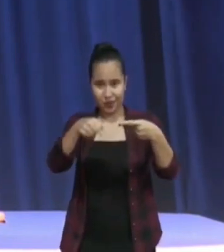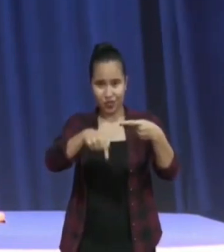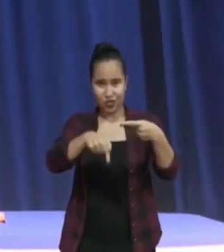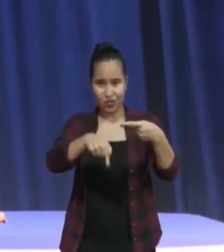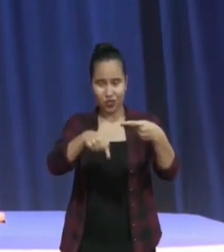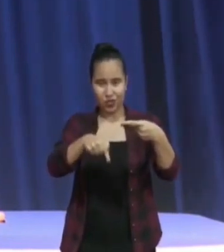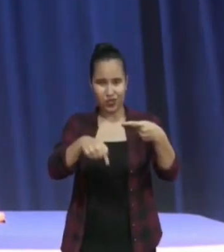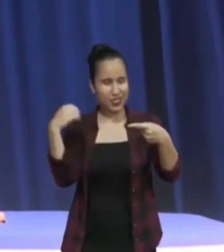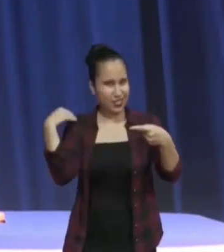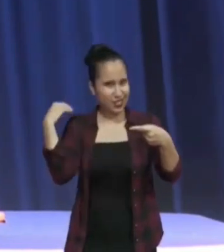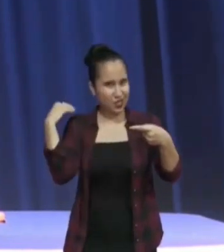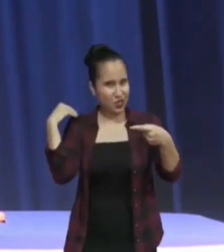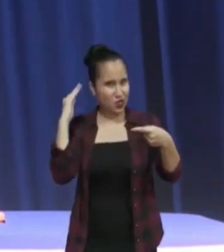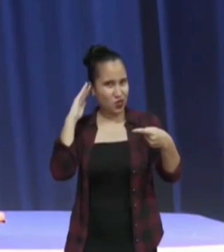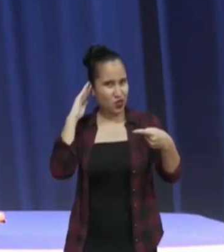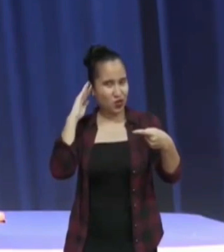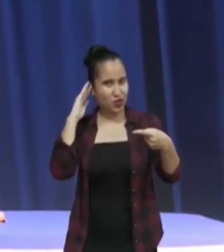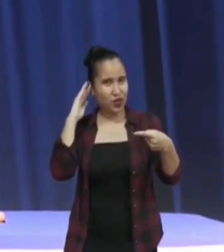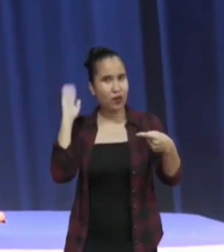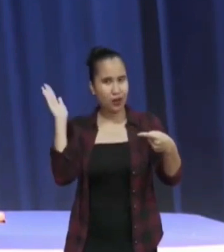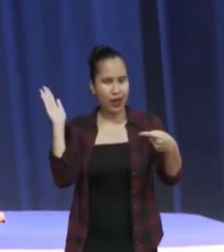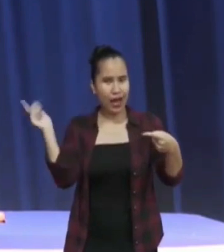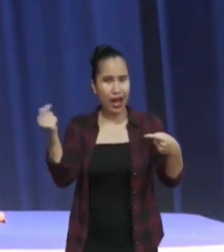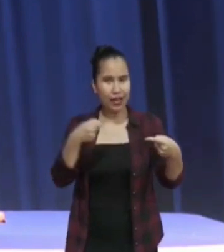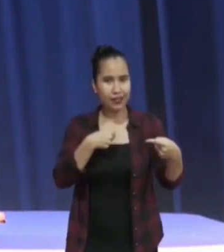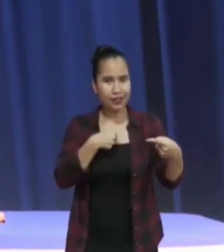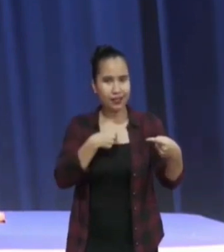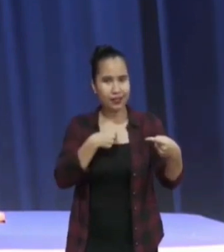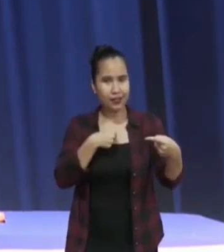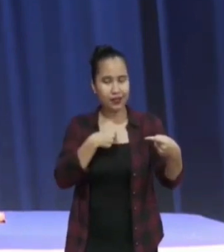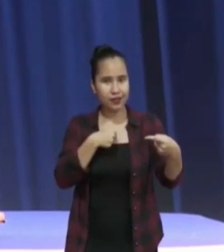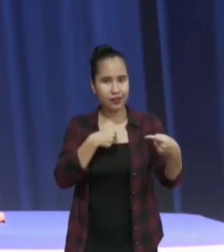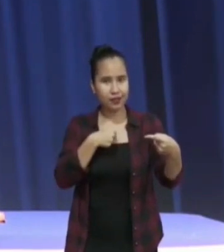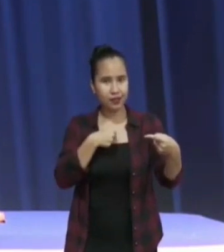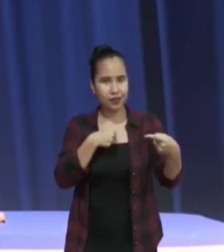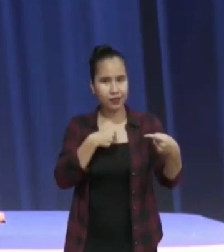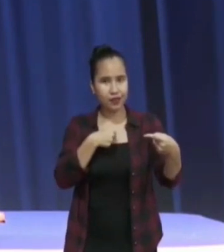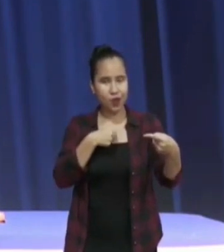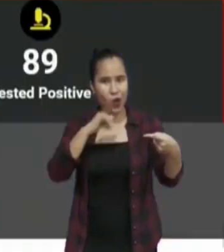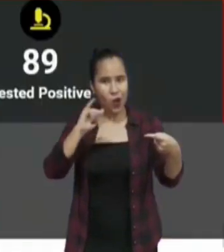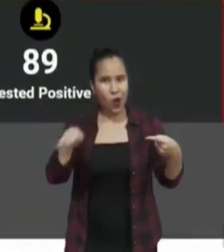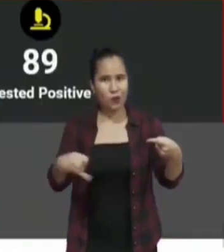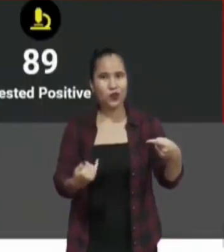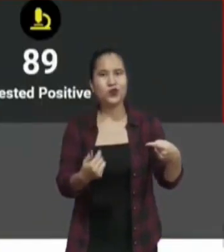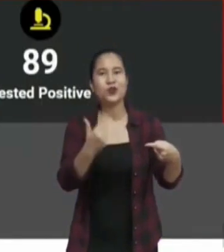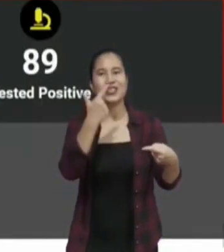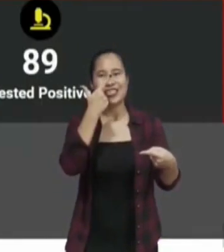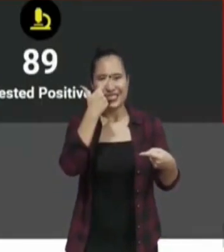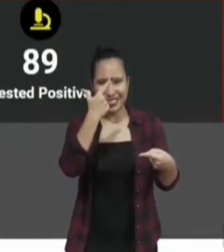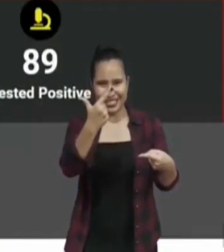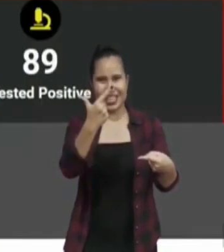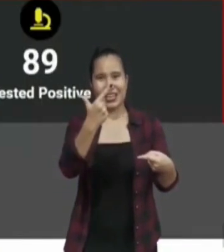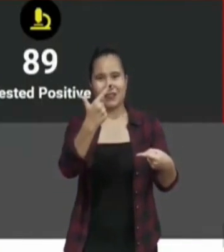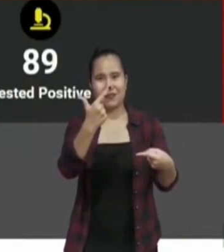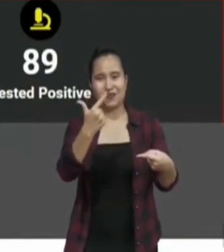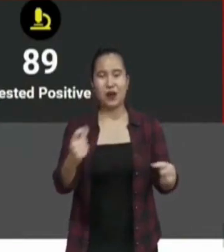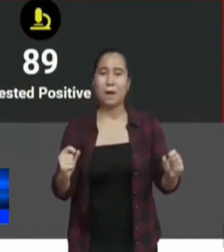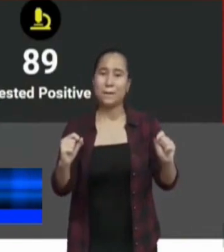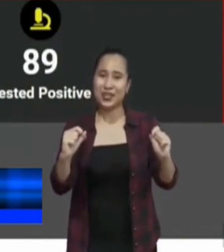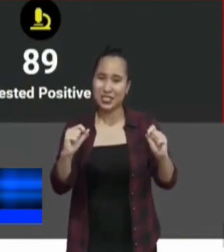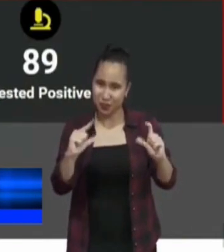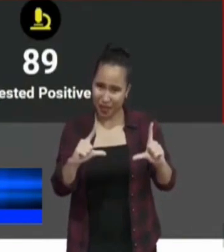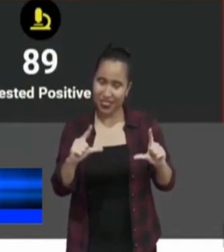moment, zo net hebben we weer een testrun binnengekregen gehad, waarbij er wederom zeven positieve mensen zijn.